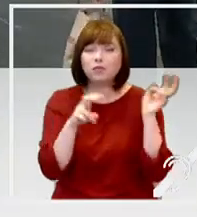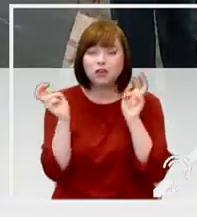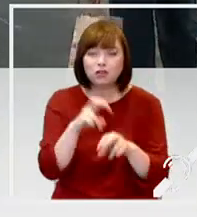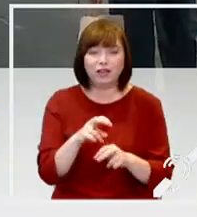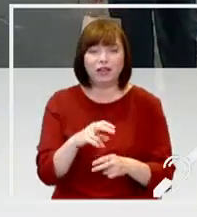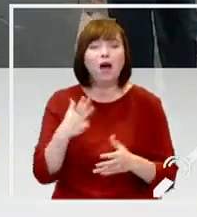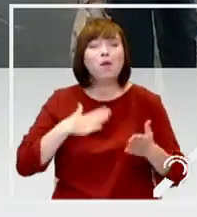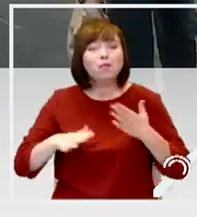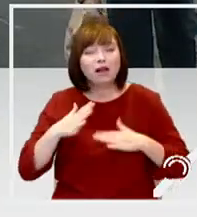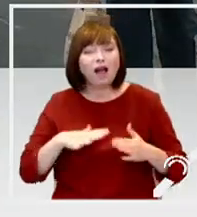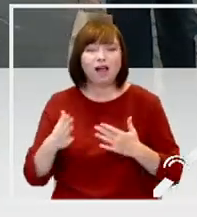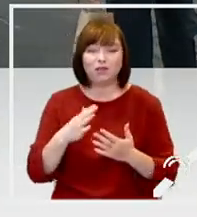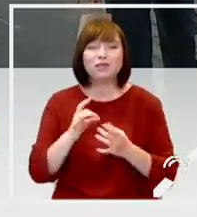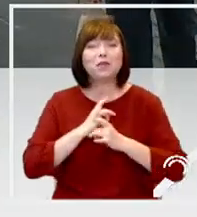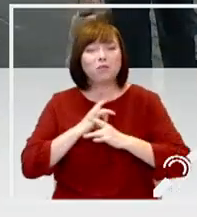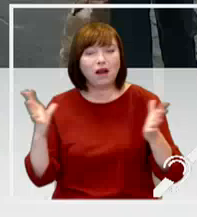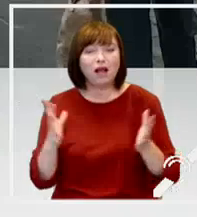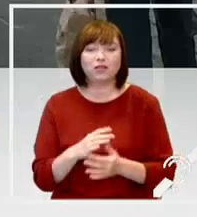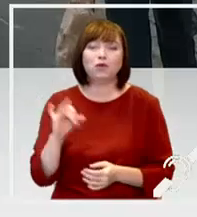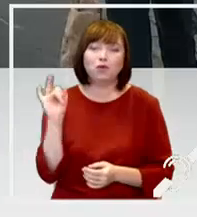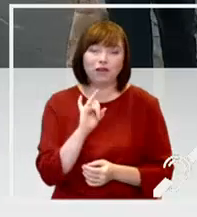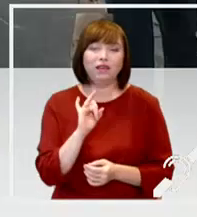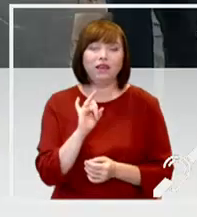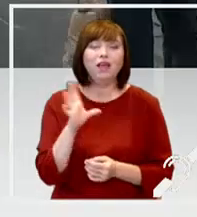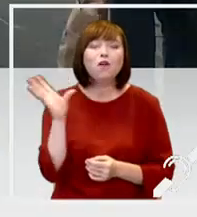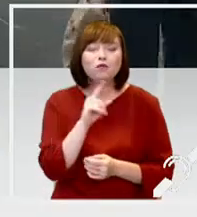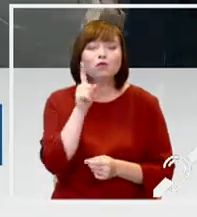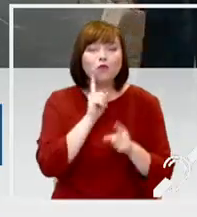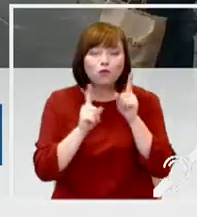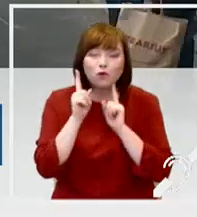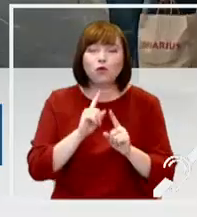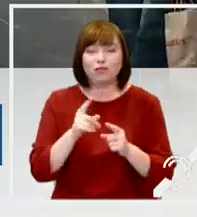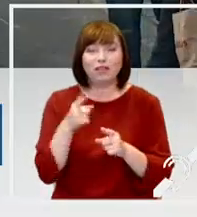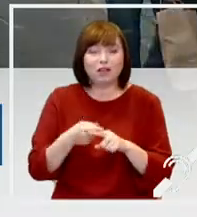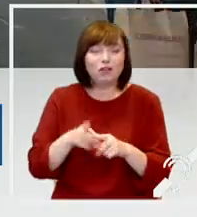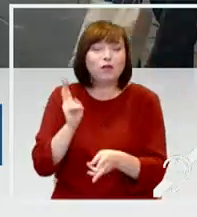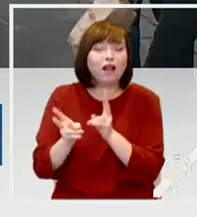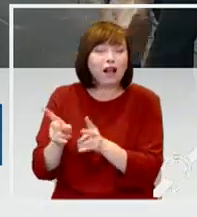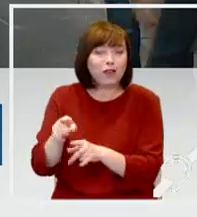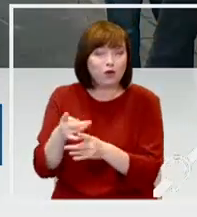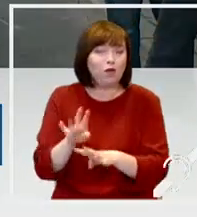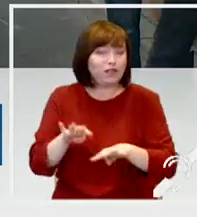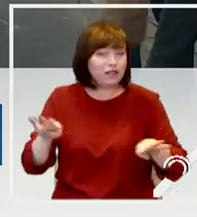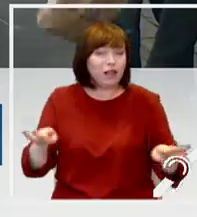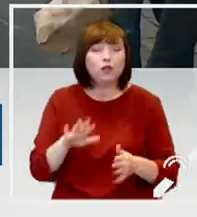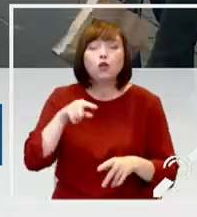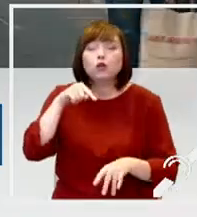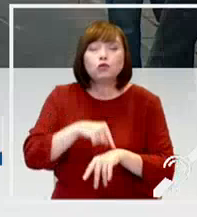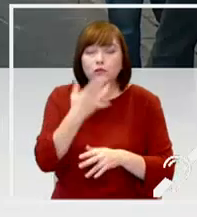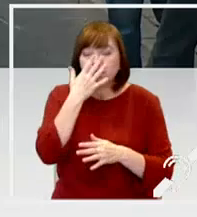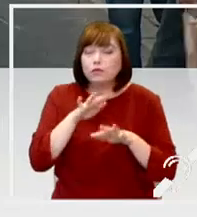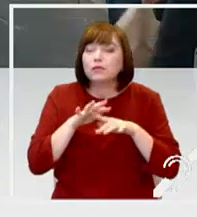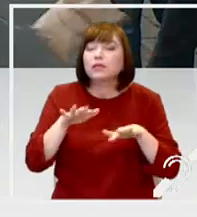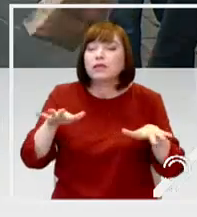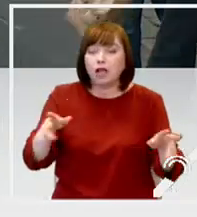se bucure de atmosfera de sărbătoare, dar și de toate bunătățurile care se gătesc aici la Tarabe. Se simte un miros ale